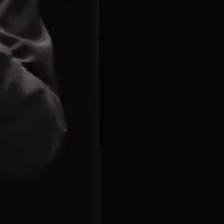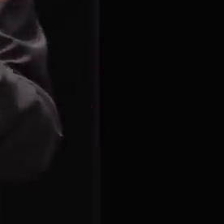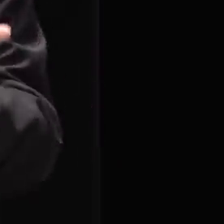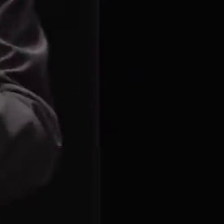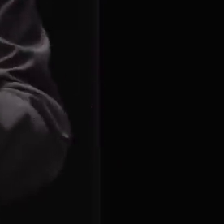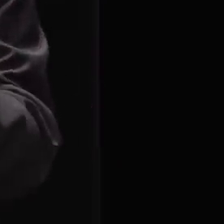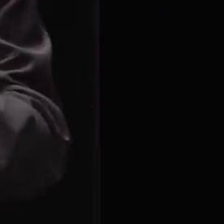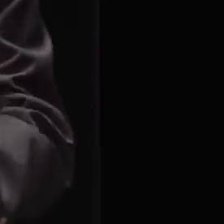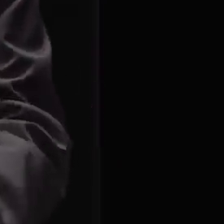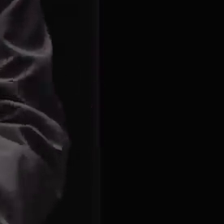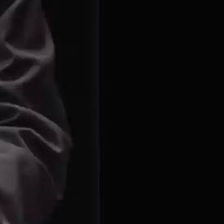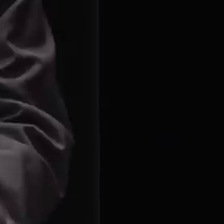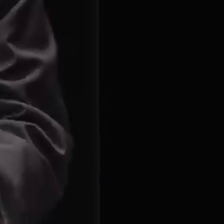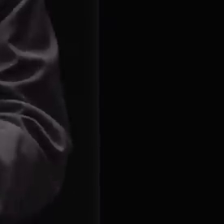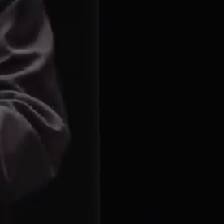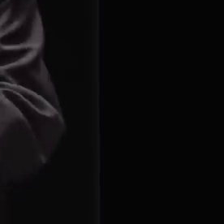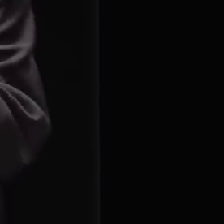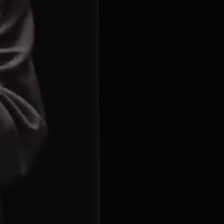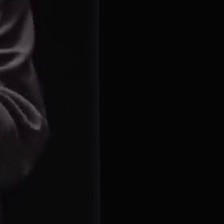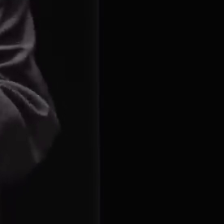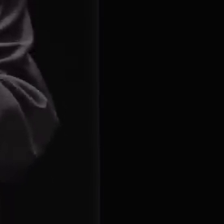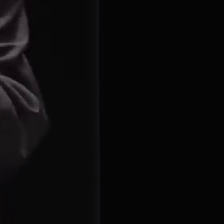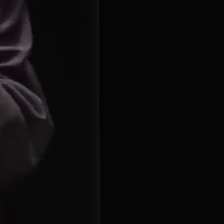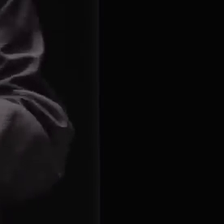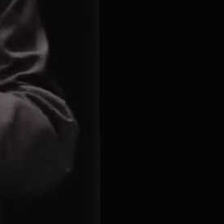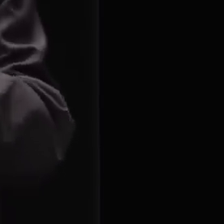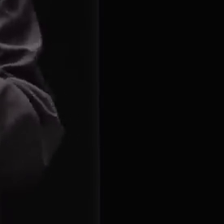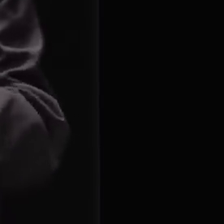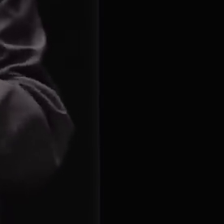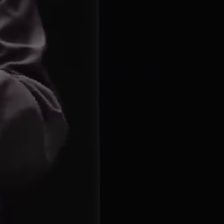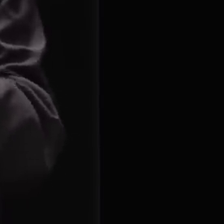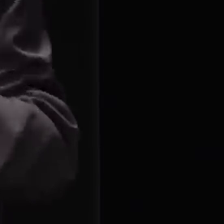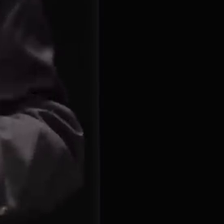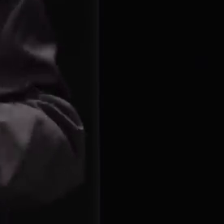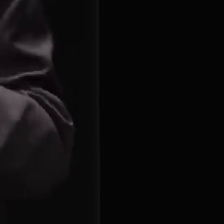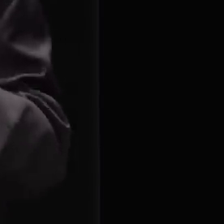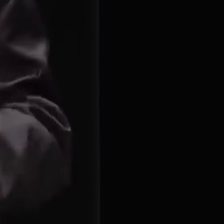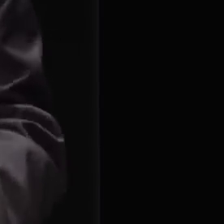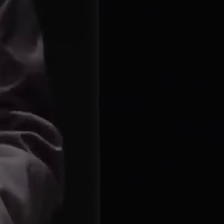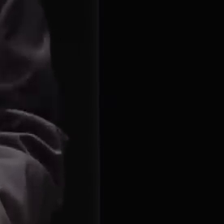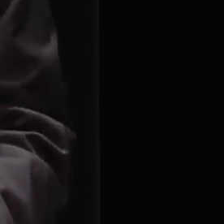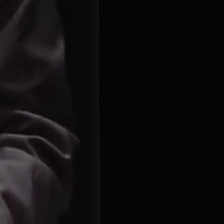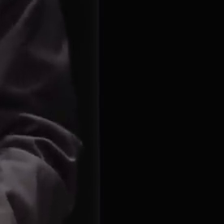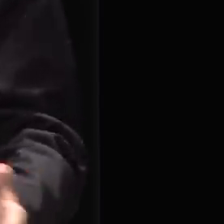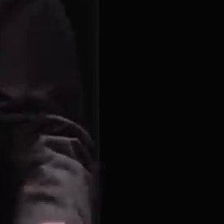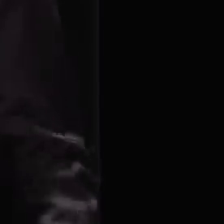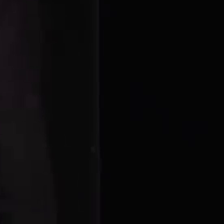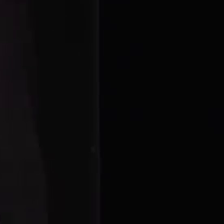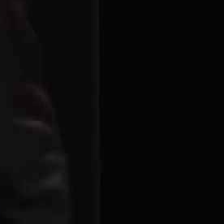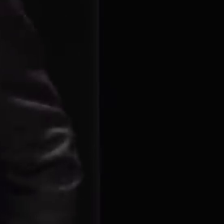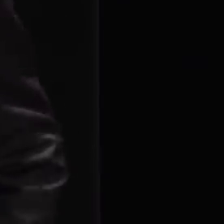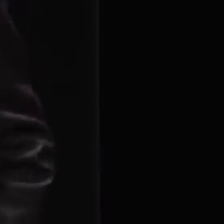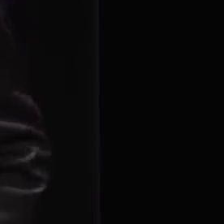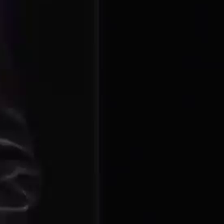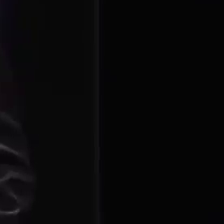cancers. On ne va pas rentrer aujourd'hui et ici dans cette salle sur les mécanismes, mais on commence à bien comprendre ça, même au niveau des cellules. Donc ce